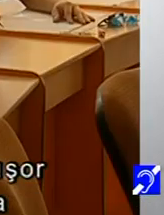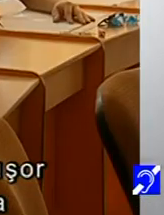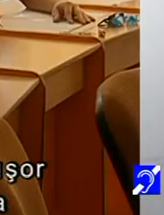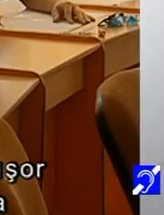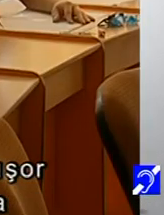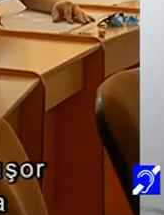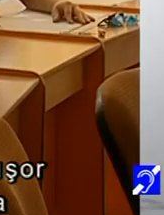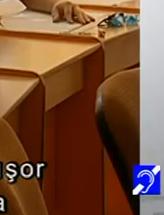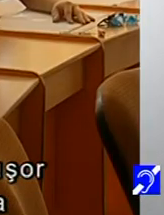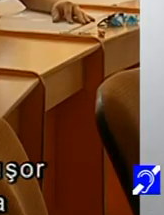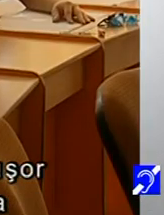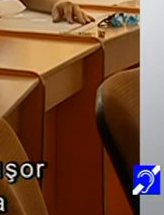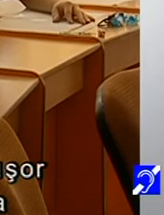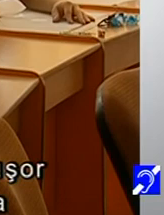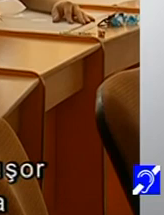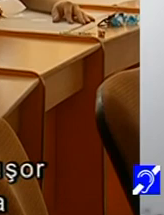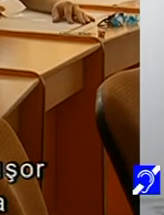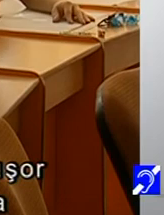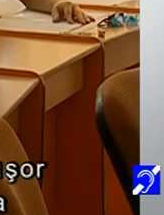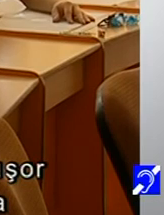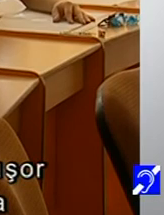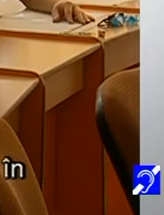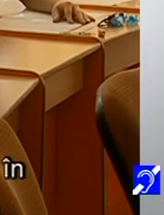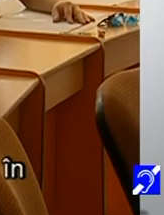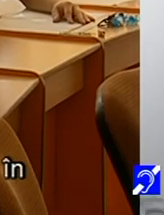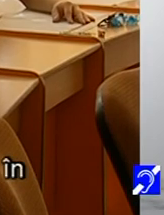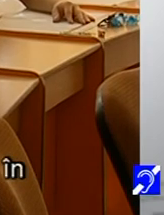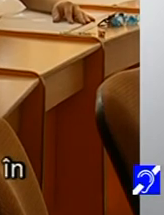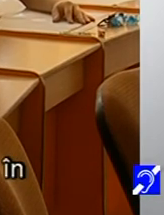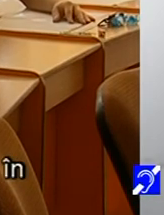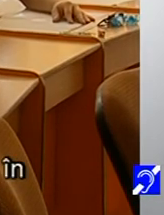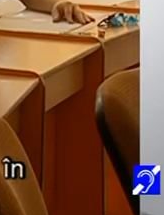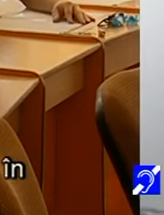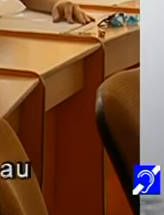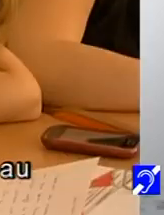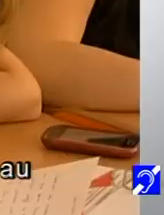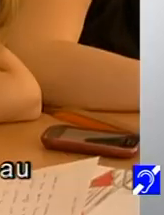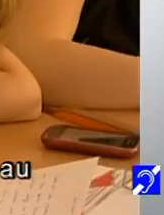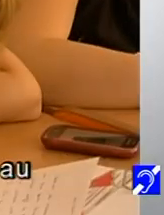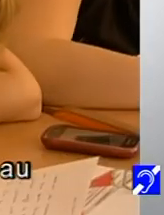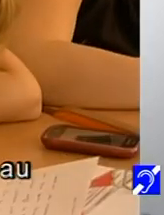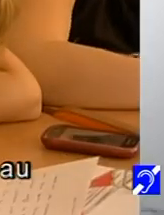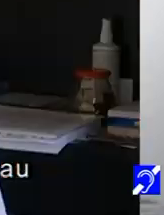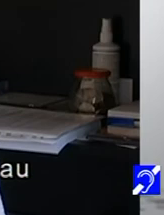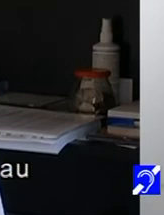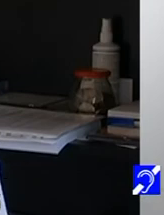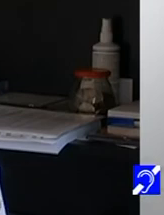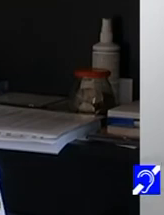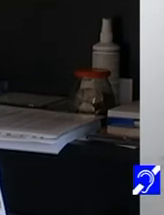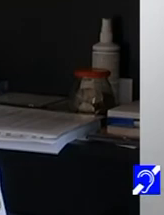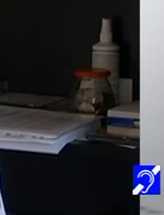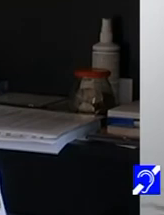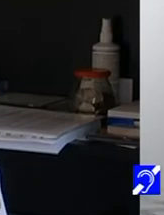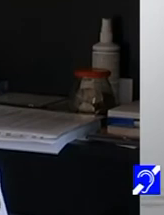dass es ist nicht so leicht, also richtig hier alles auf Deutsch zu studieren. Und viele vielleicht haben nicht genug Mut,